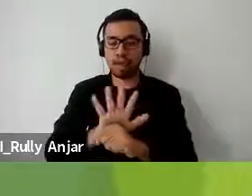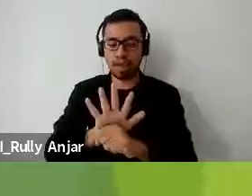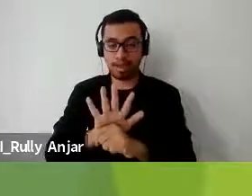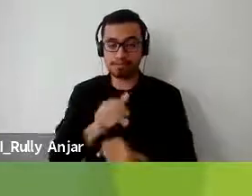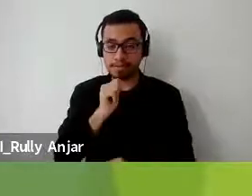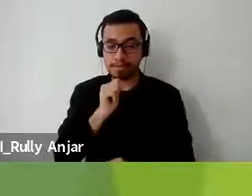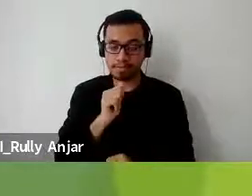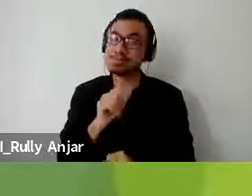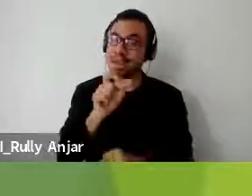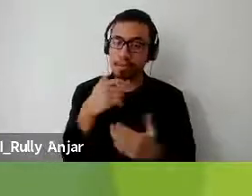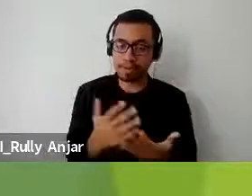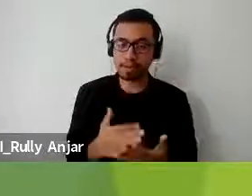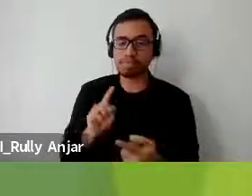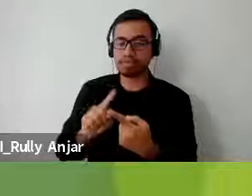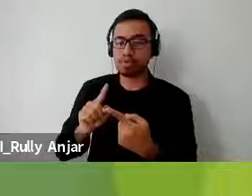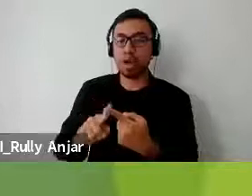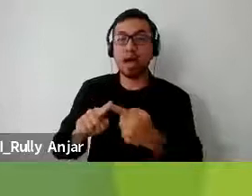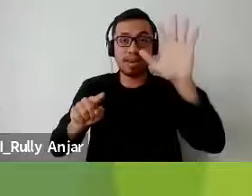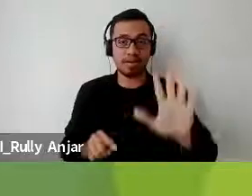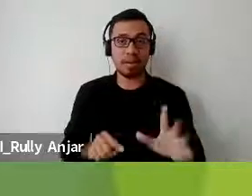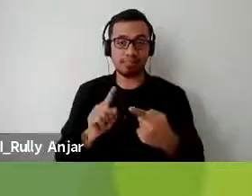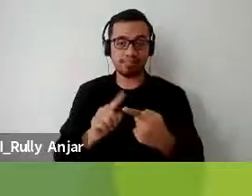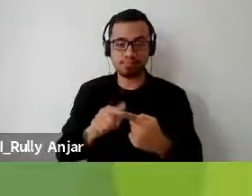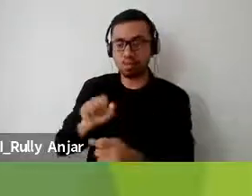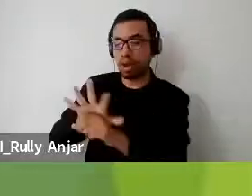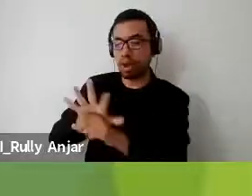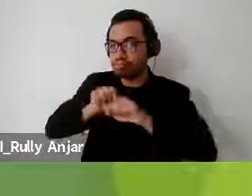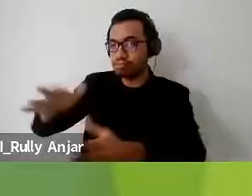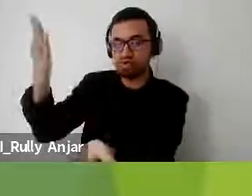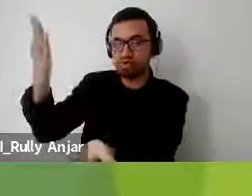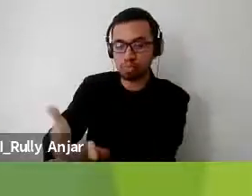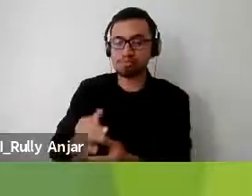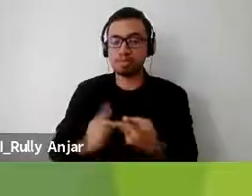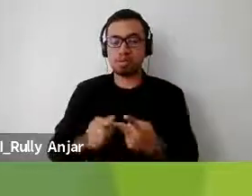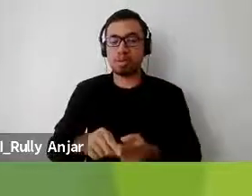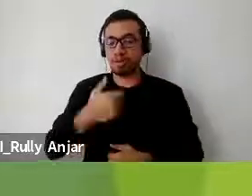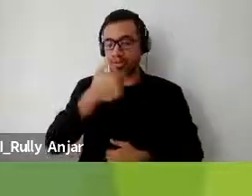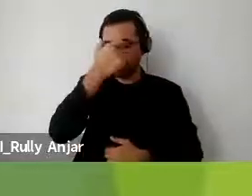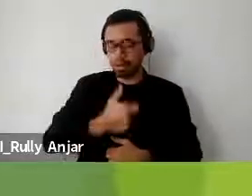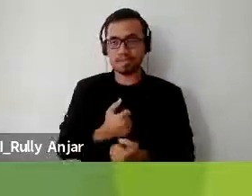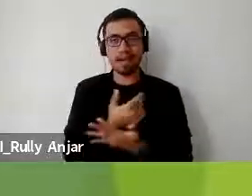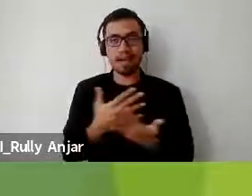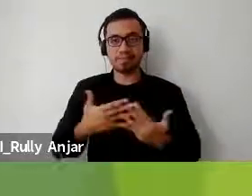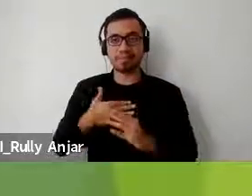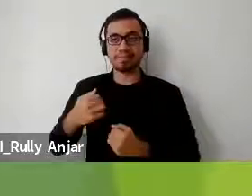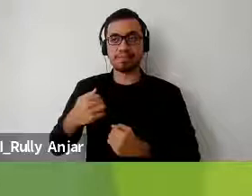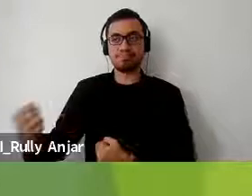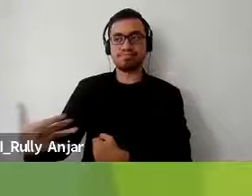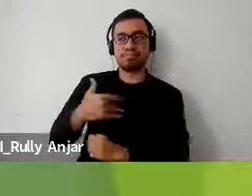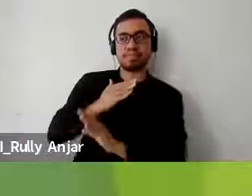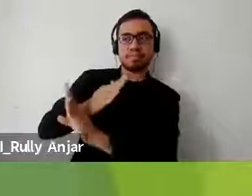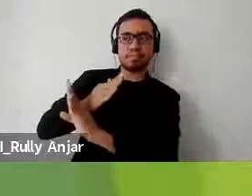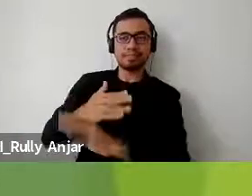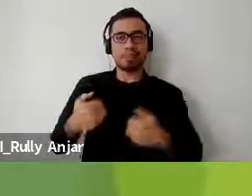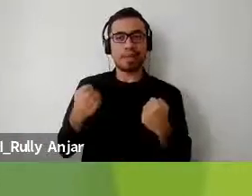penyebaran COVID-19, peningkatan sistem kekebalan tubuh masyarakat dengan suplemen yang kita berikan tadi, kemudian